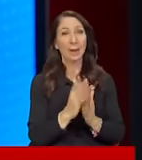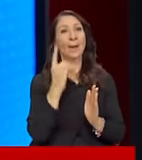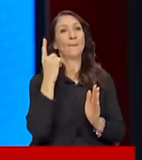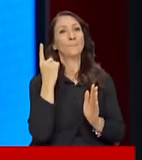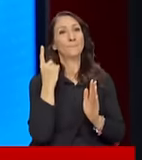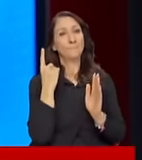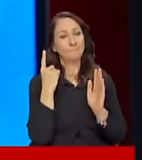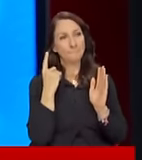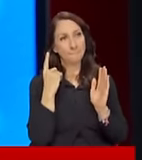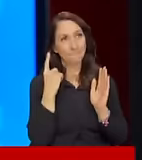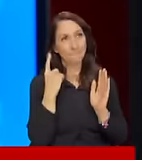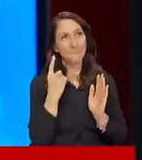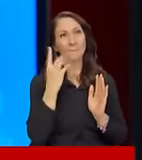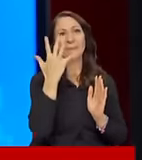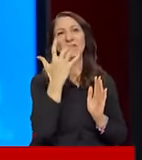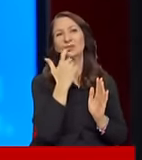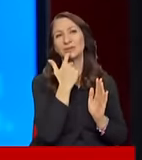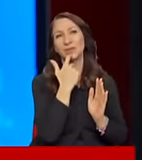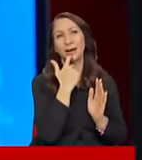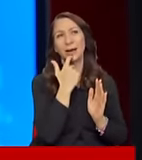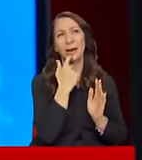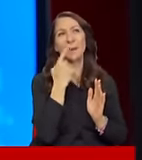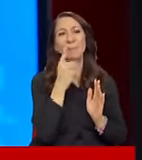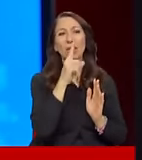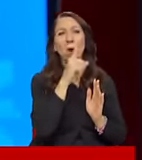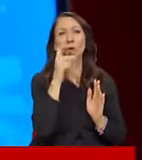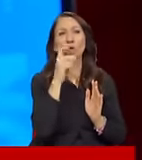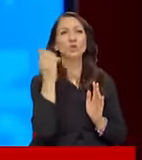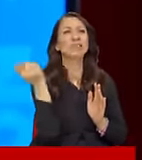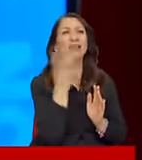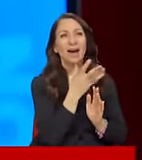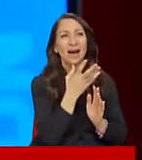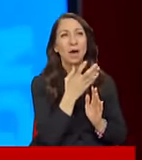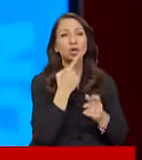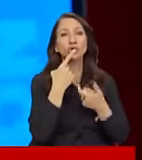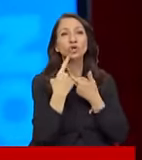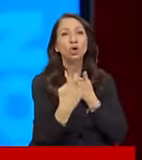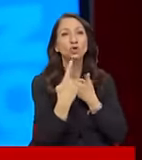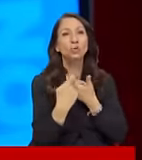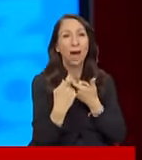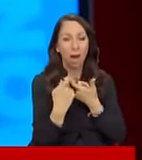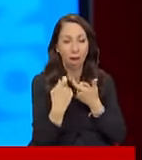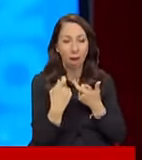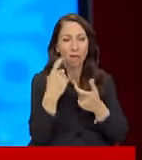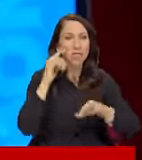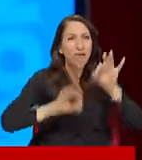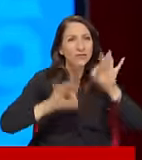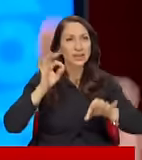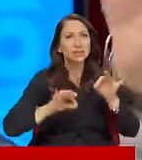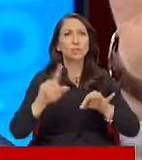kere 5 yılda 1019 kez soruşturma,